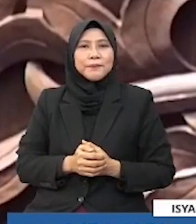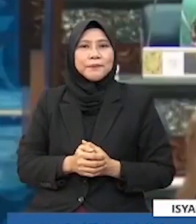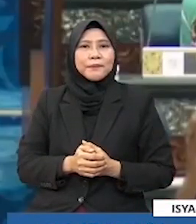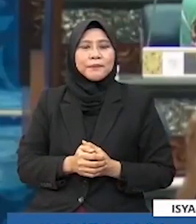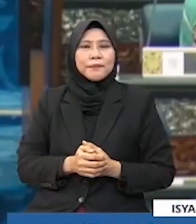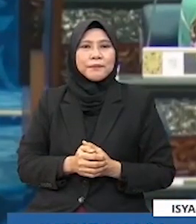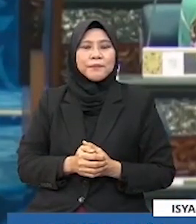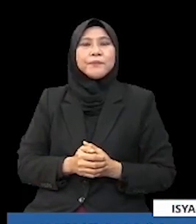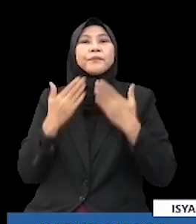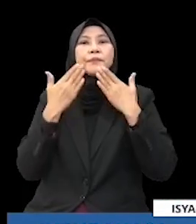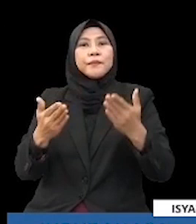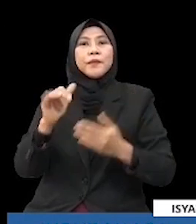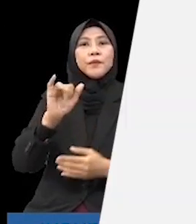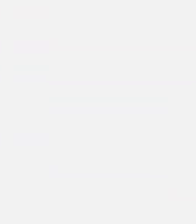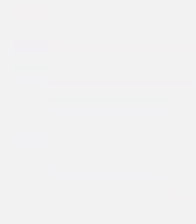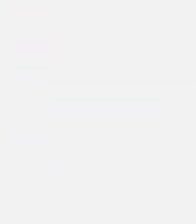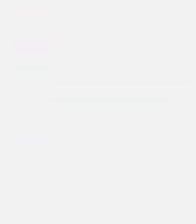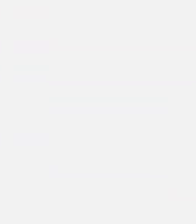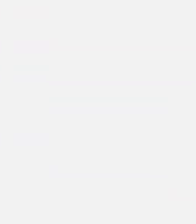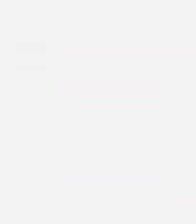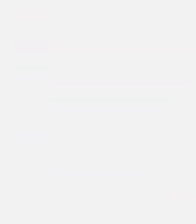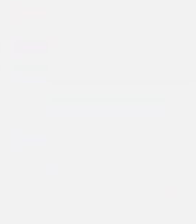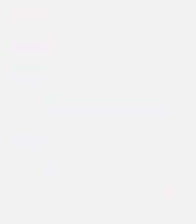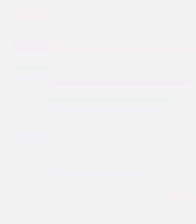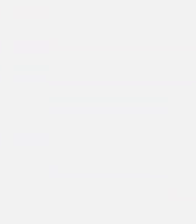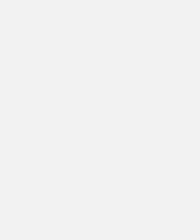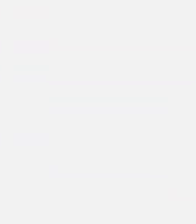ke-4 tua God yang jual selaras dengan